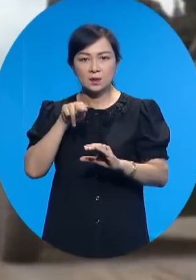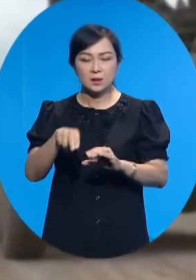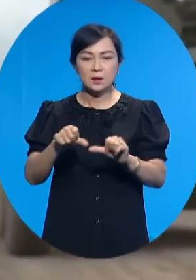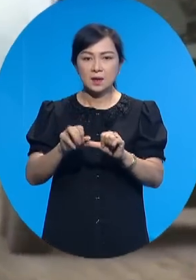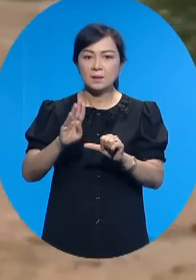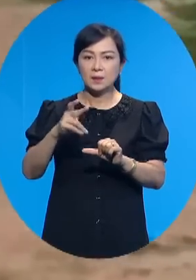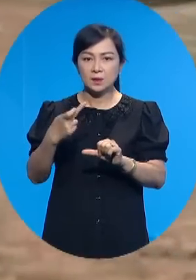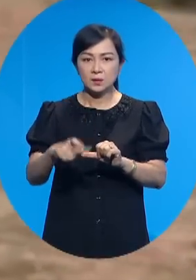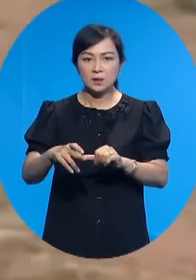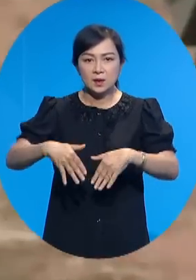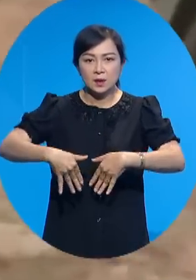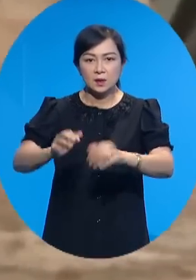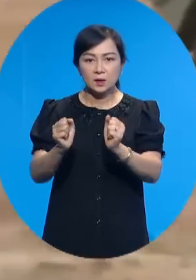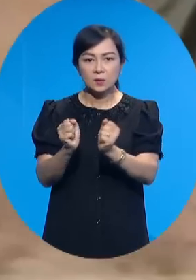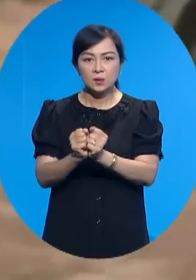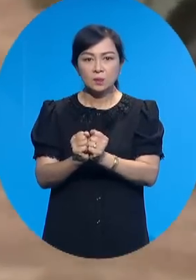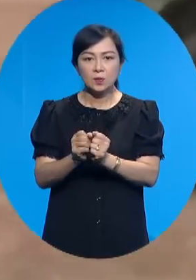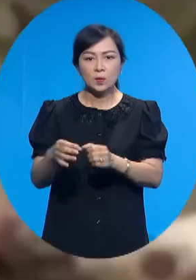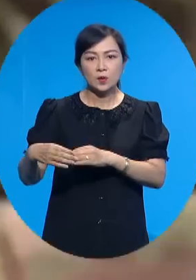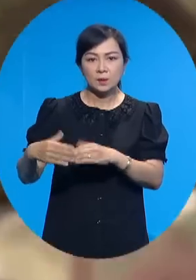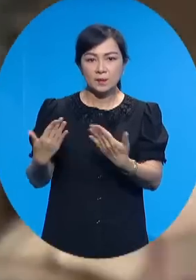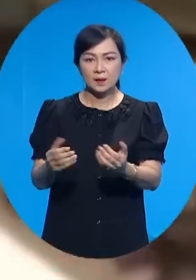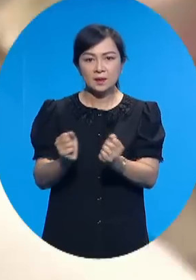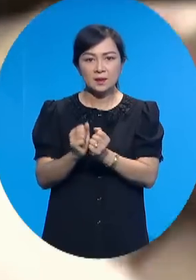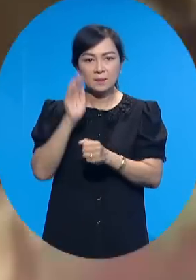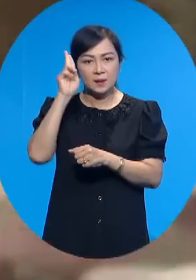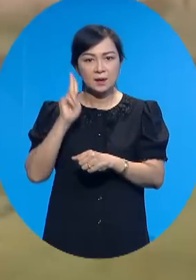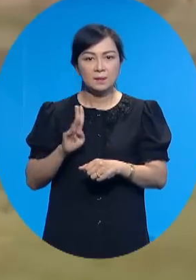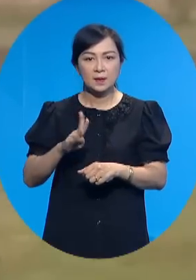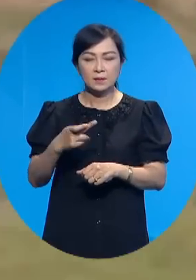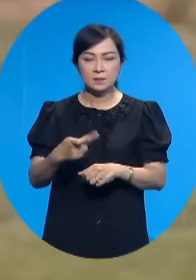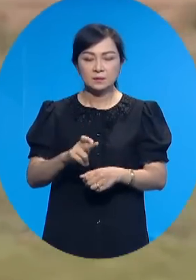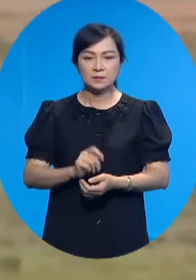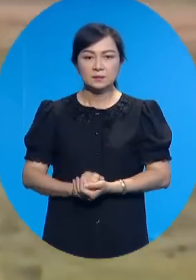ở Belarus và các cuộc tập trận chung được cho là của nhóm này với binh lính Belarus.